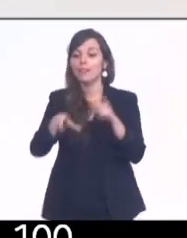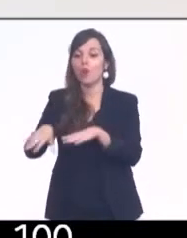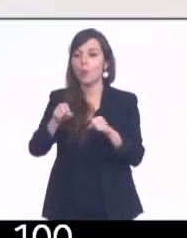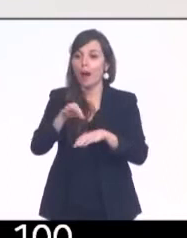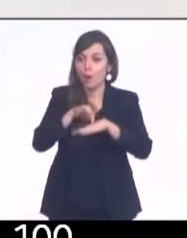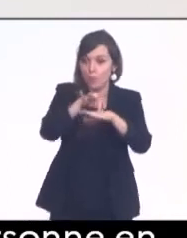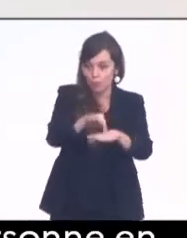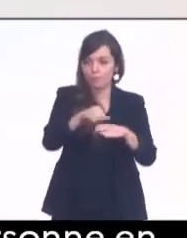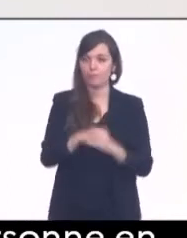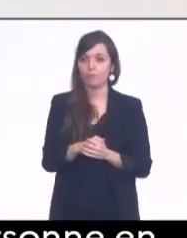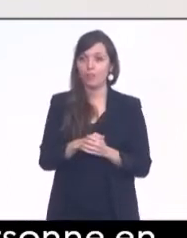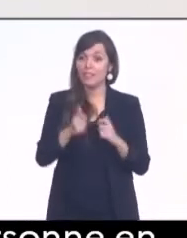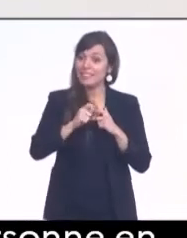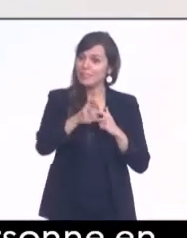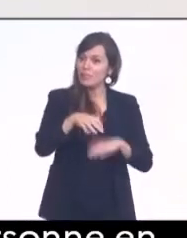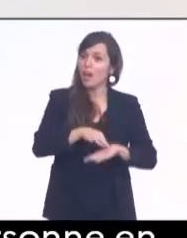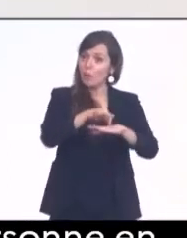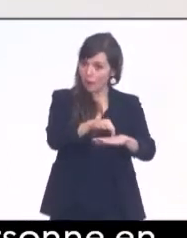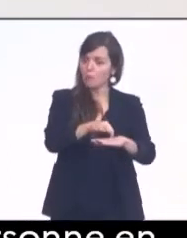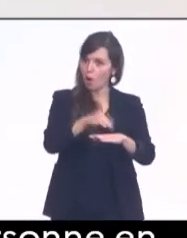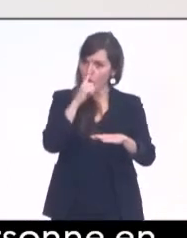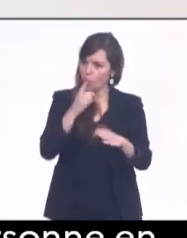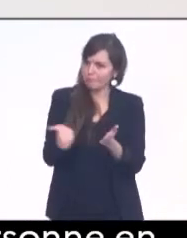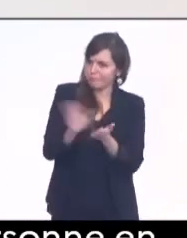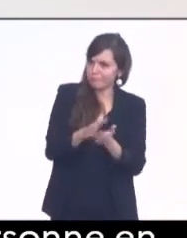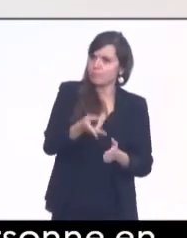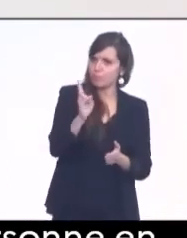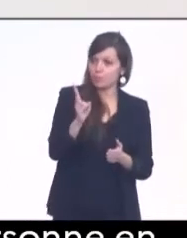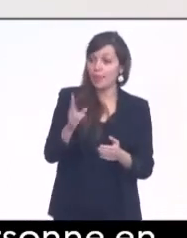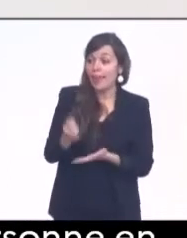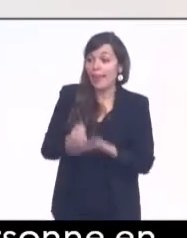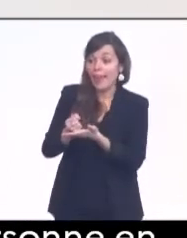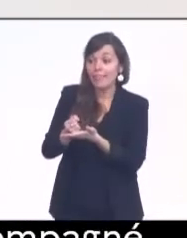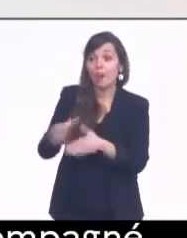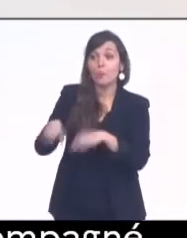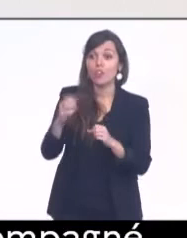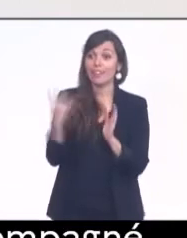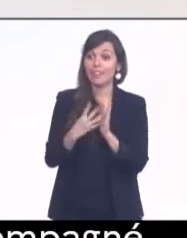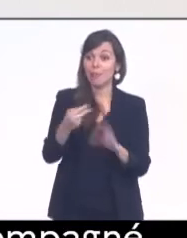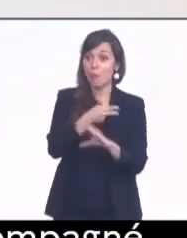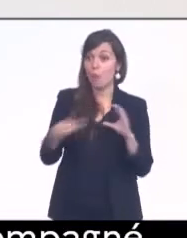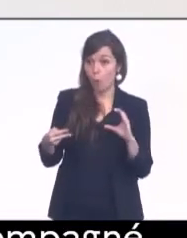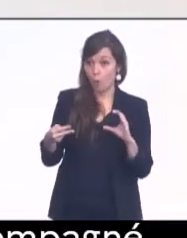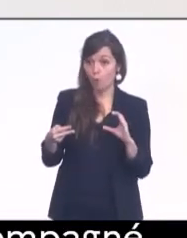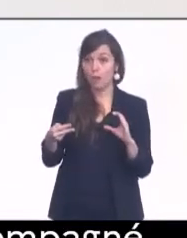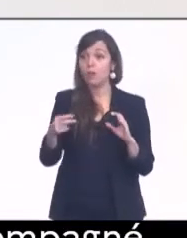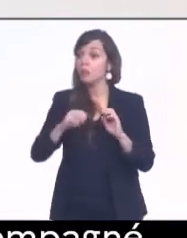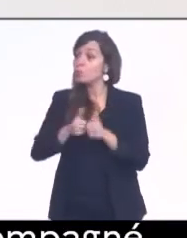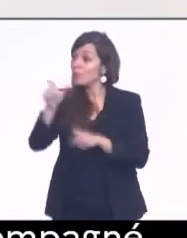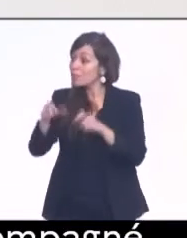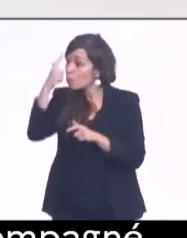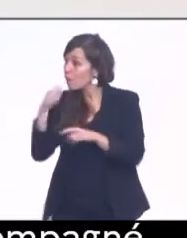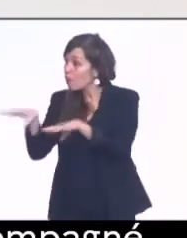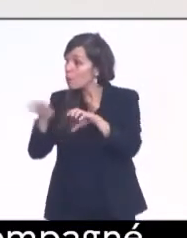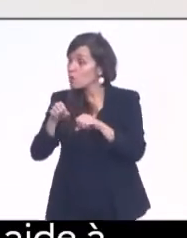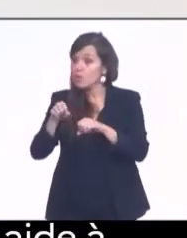Les dispositifs d'accompagnement dans l'emploi sont renforcés, avec une aide à l'embauche de 4 000 € sans aucune limite d'âge pour les personnes